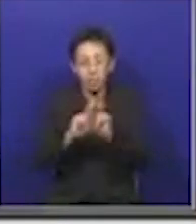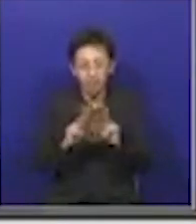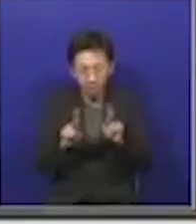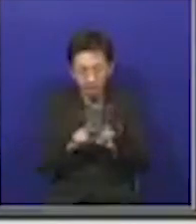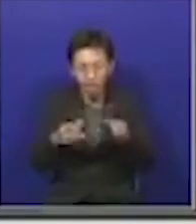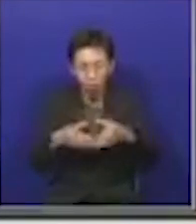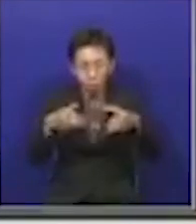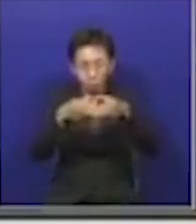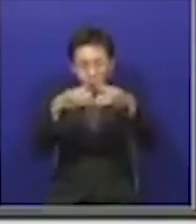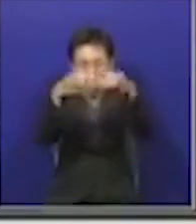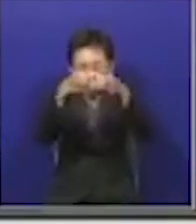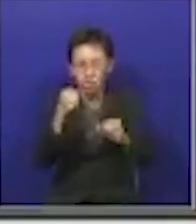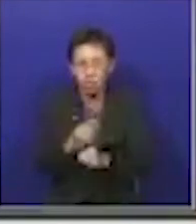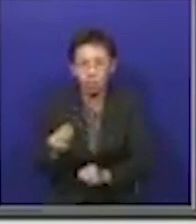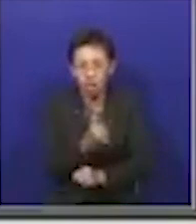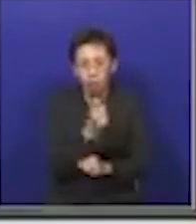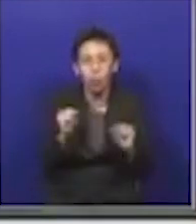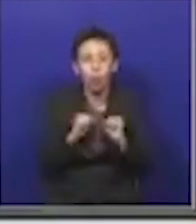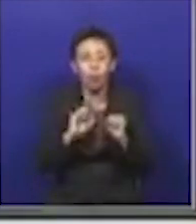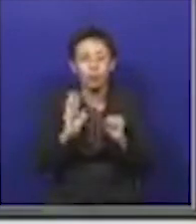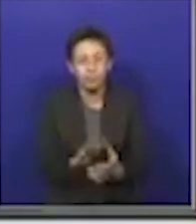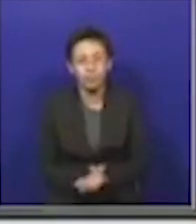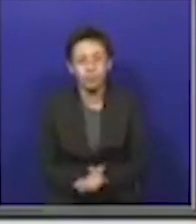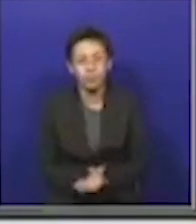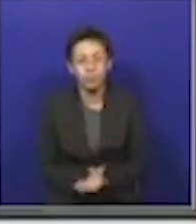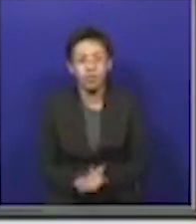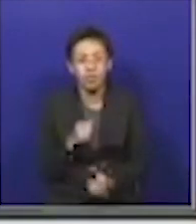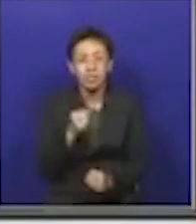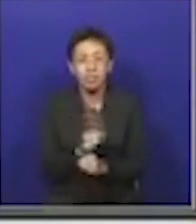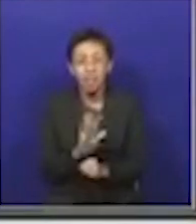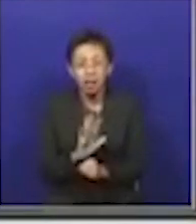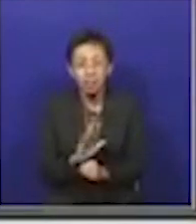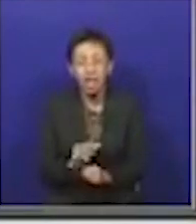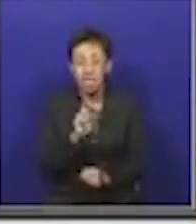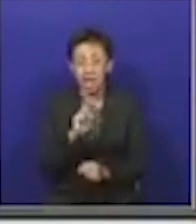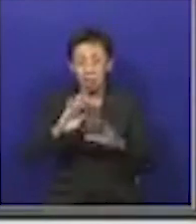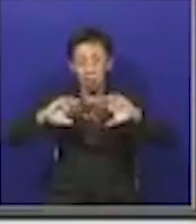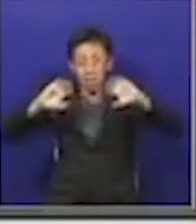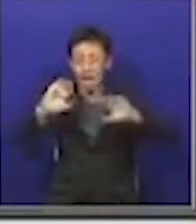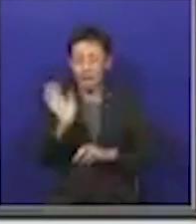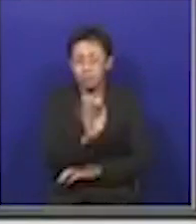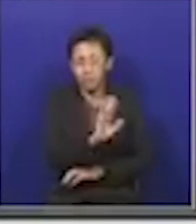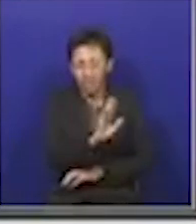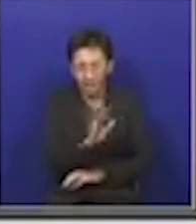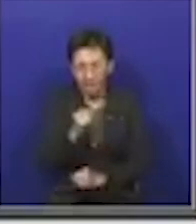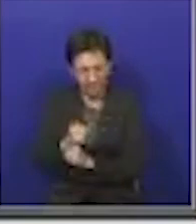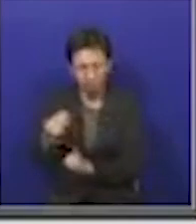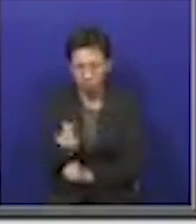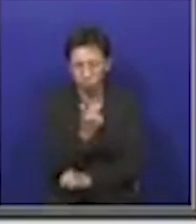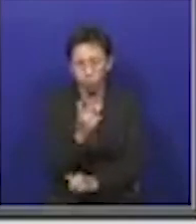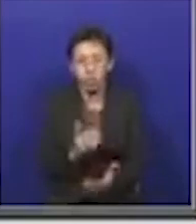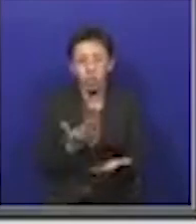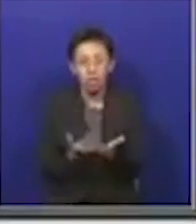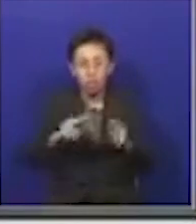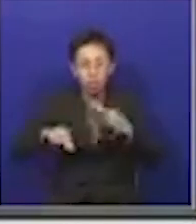ท่านไม่ต้องกลัวหรอกเขาทำงานเร็วกันฮะถ้าไม่ทำด้วยระบบราชการเร็วแน่นอนฮะแล้วตรวจสอบฮะเงิน